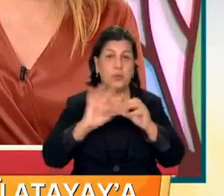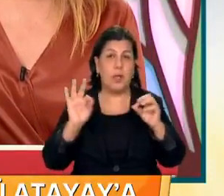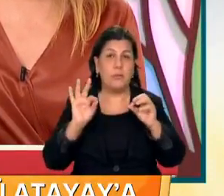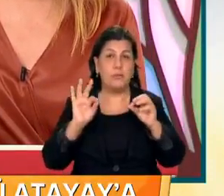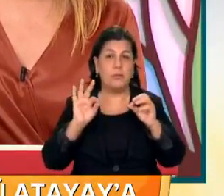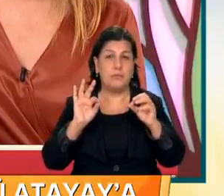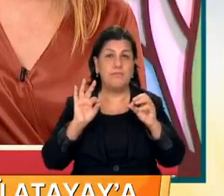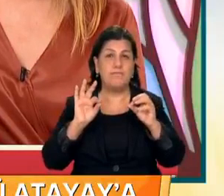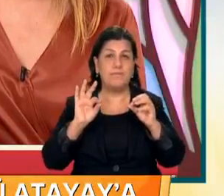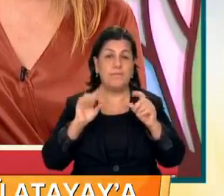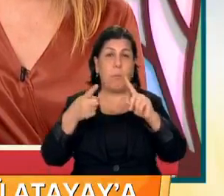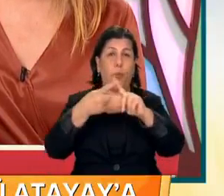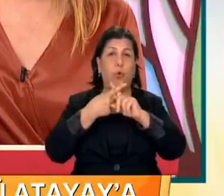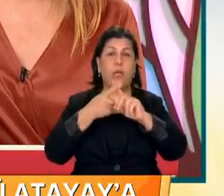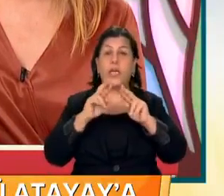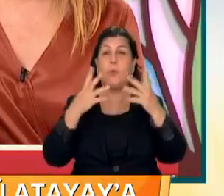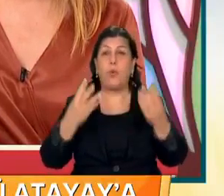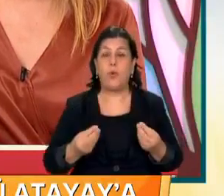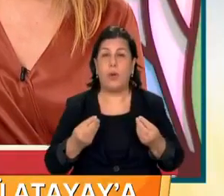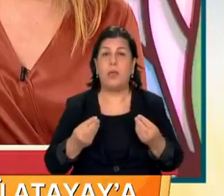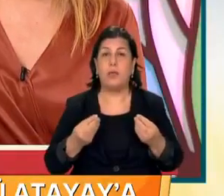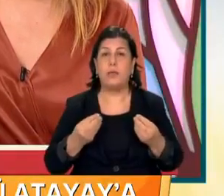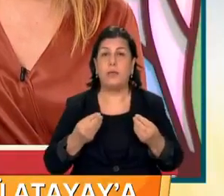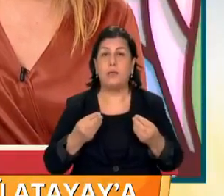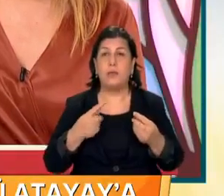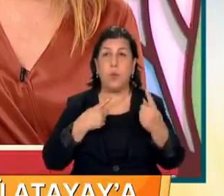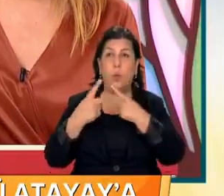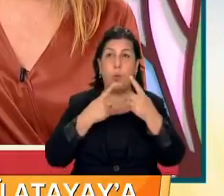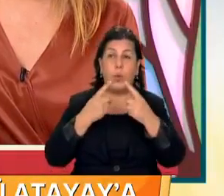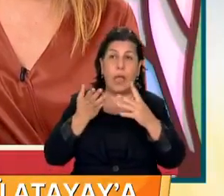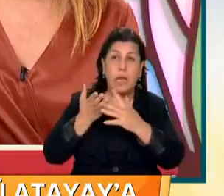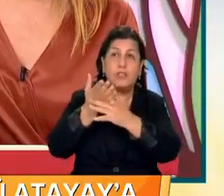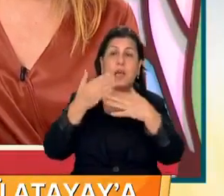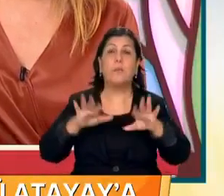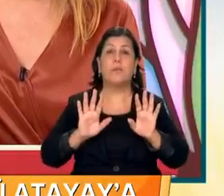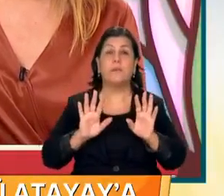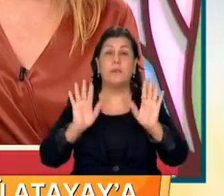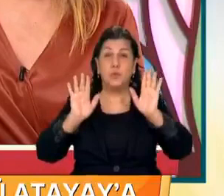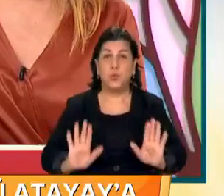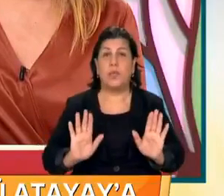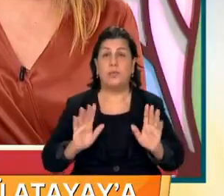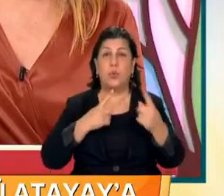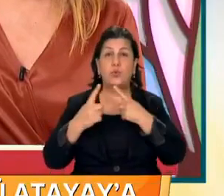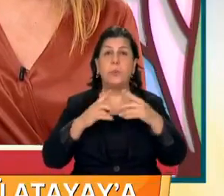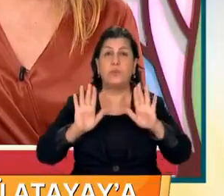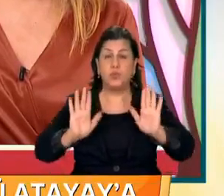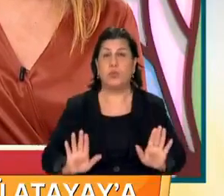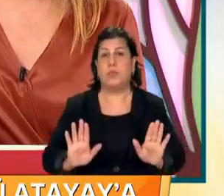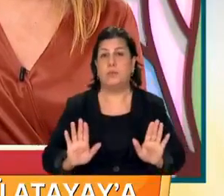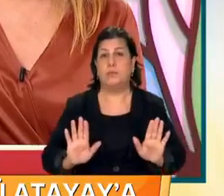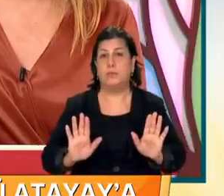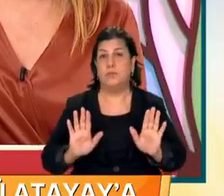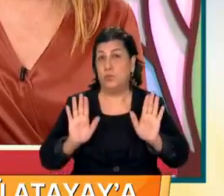oluyor maalesef kapanıyor kapanıyor Hayır o yüzden o dile erişemiyor Sai ilkel dilden duralım ta sadece duralım